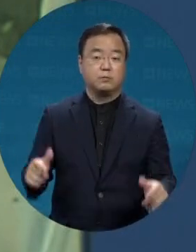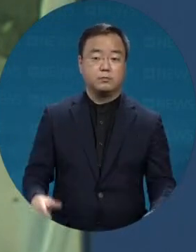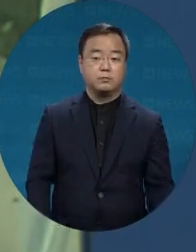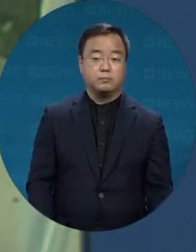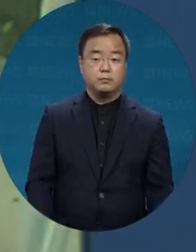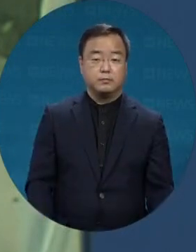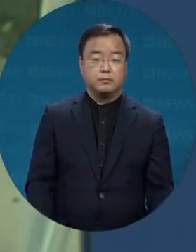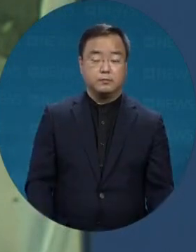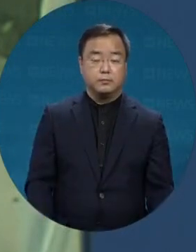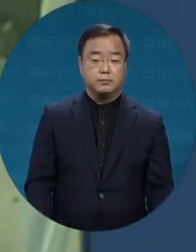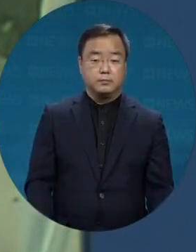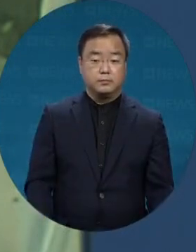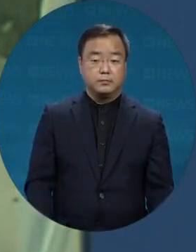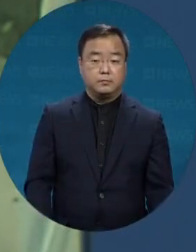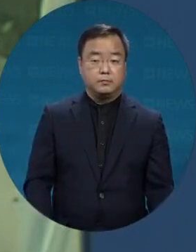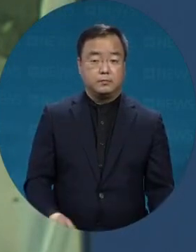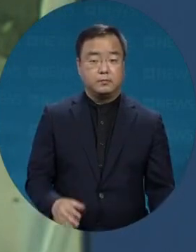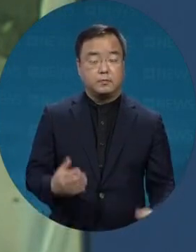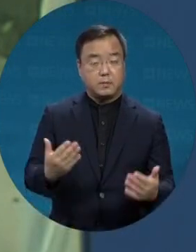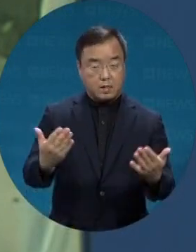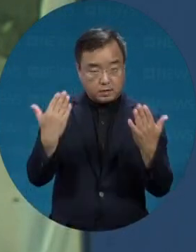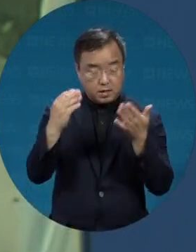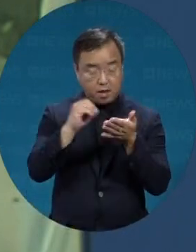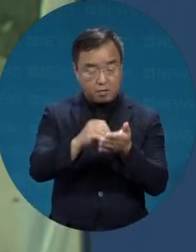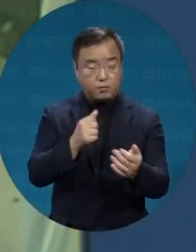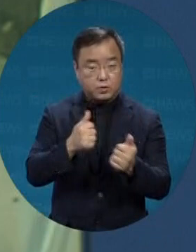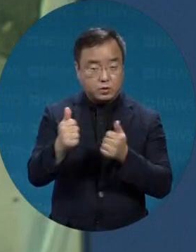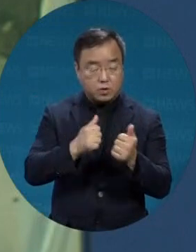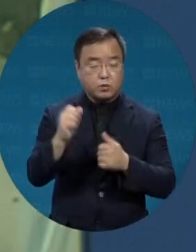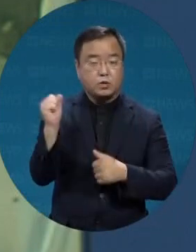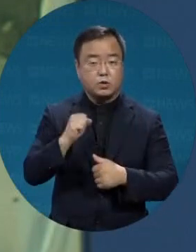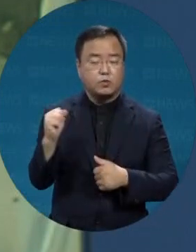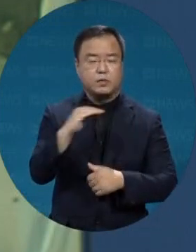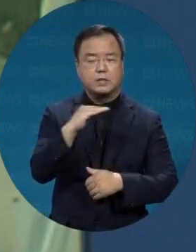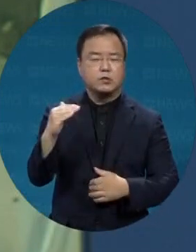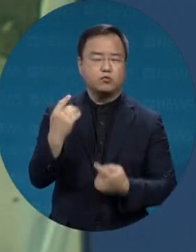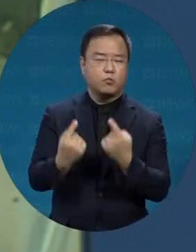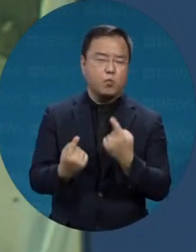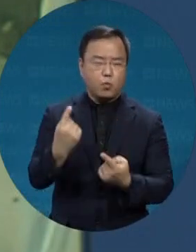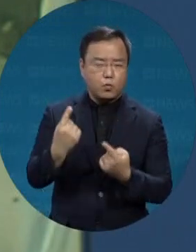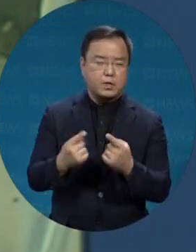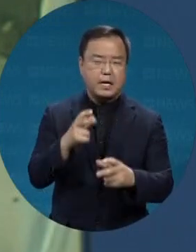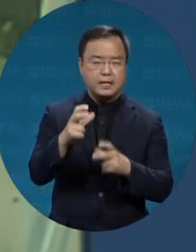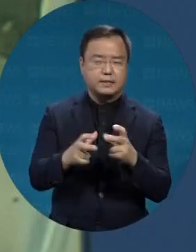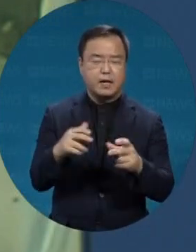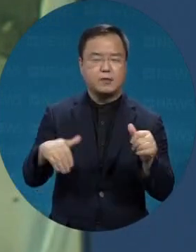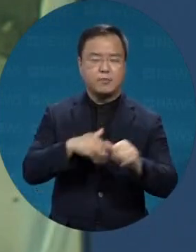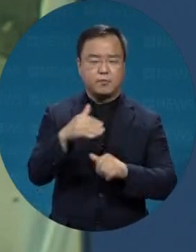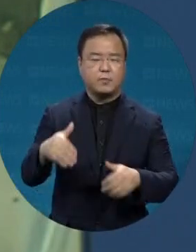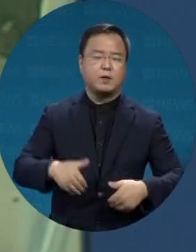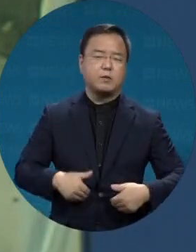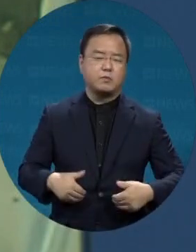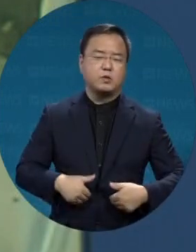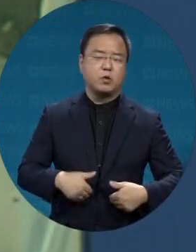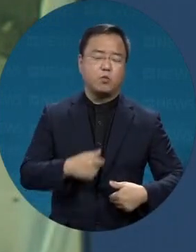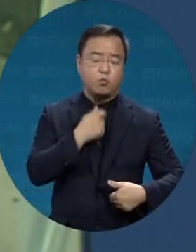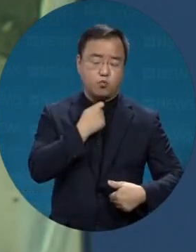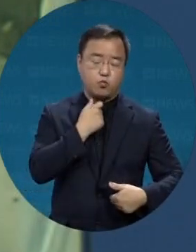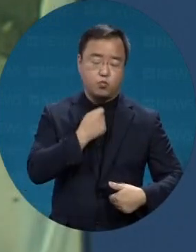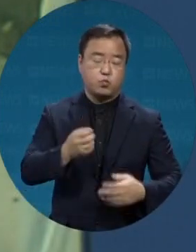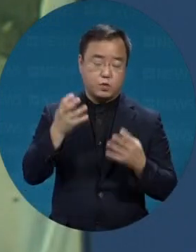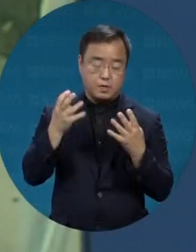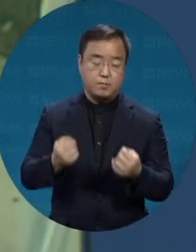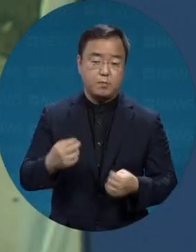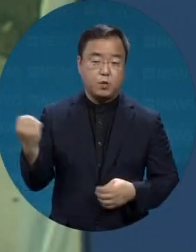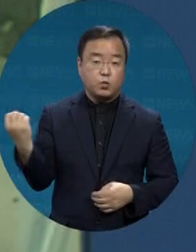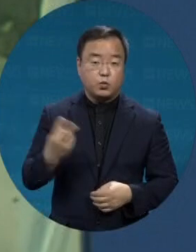늘어났다라는 것은요 입시 경쟁률을 기준이라기보다는 이제 그만큼 산업계에서 많은 수요가 있고 그만큼 이제